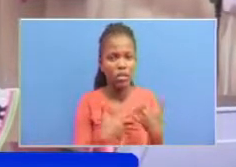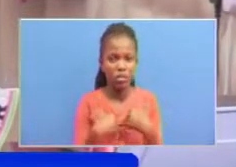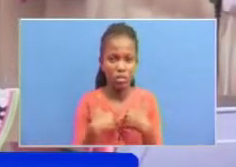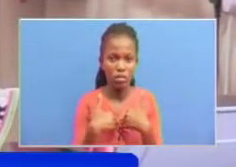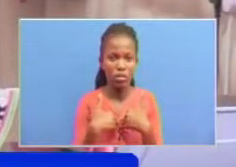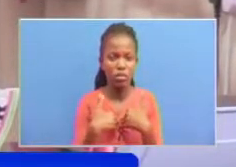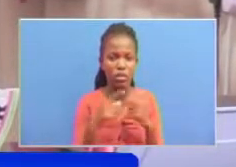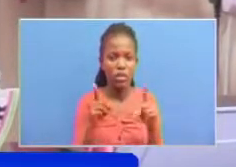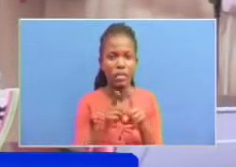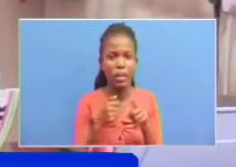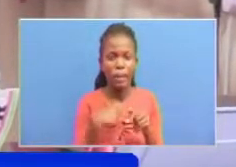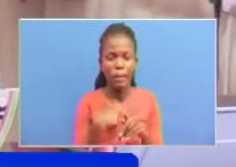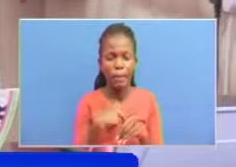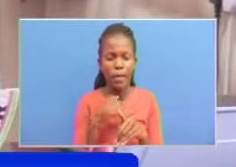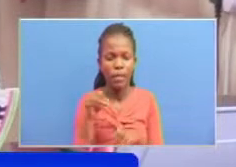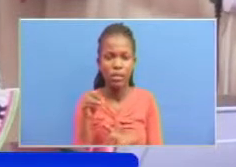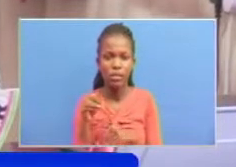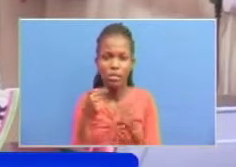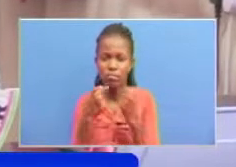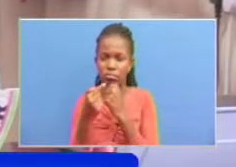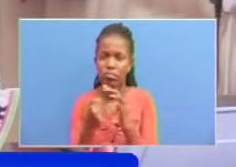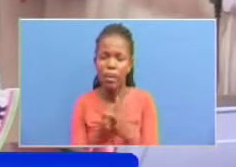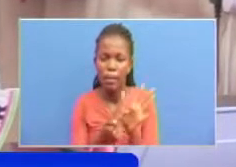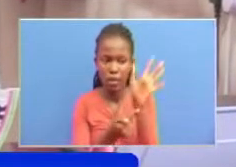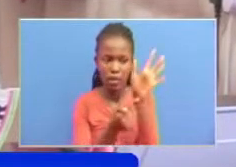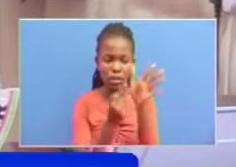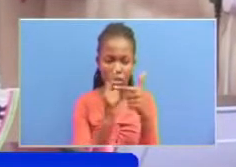positivity kupambana na wahalifu.